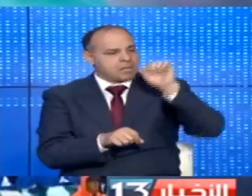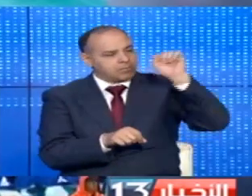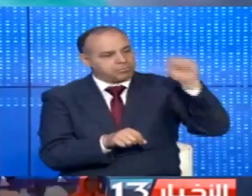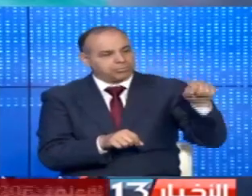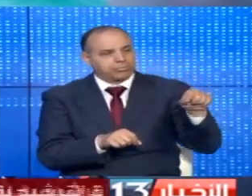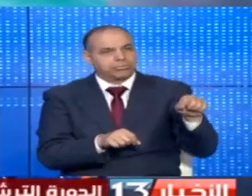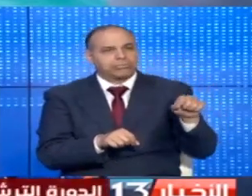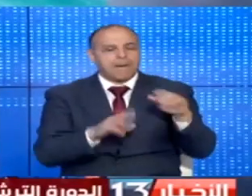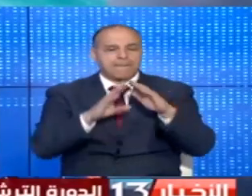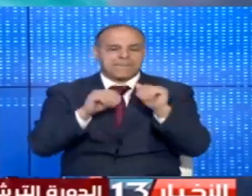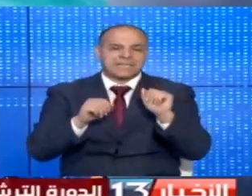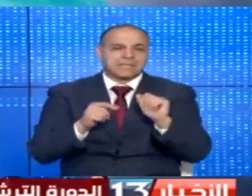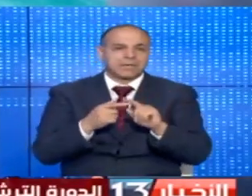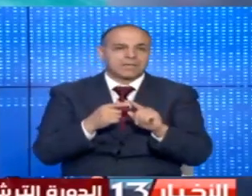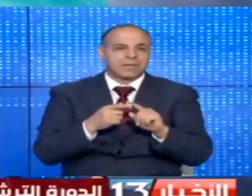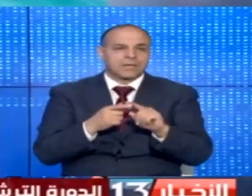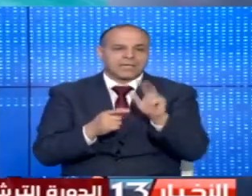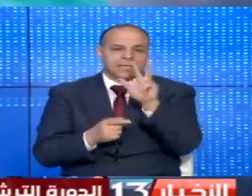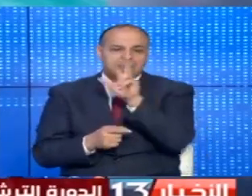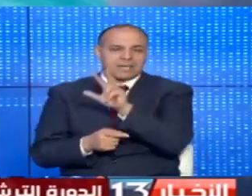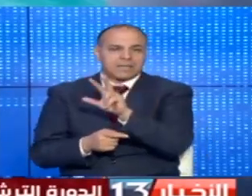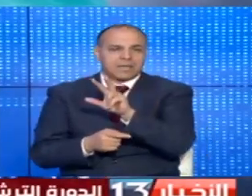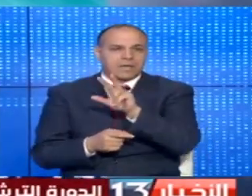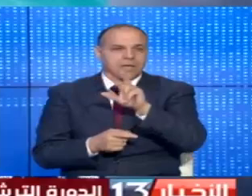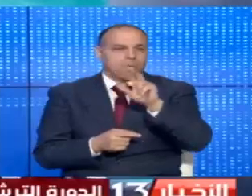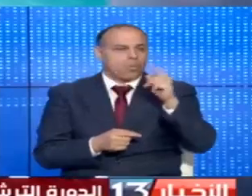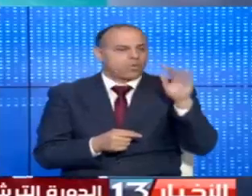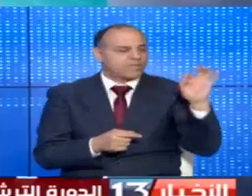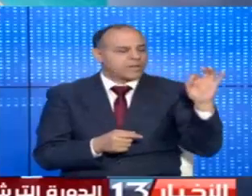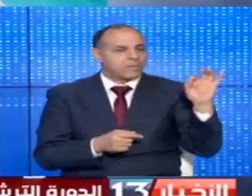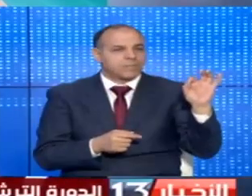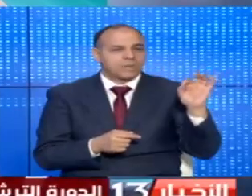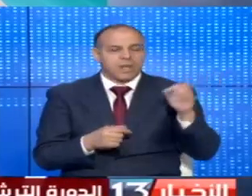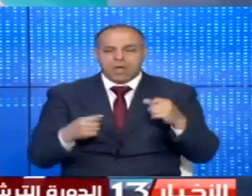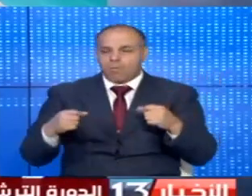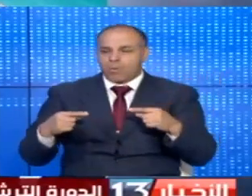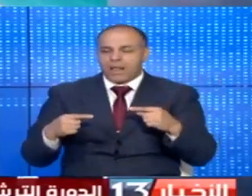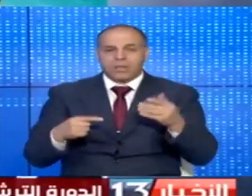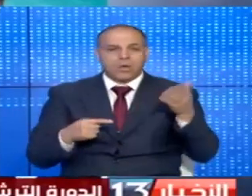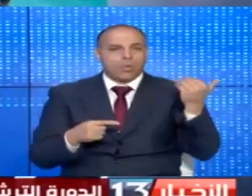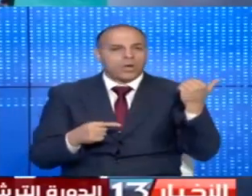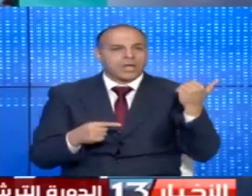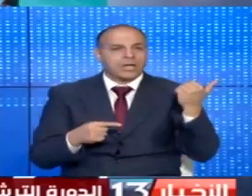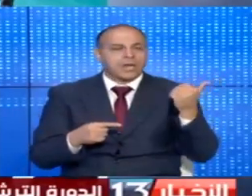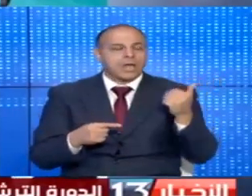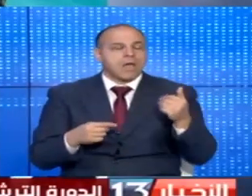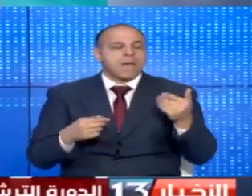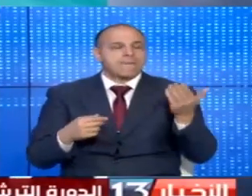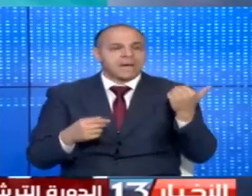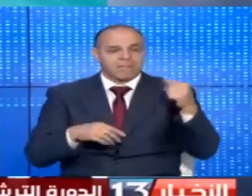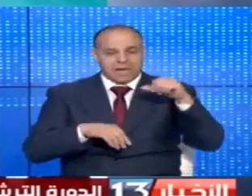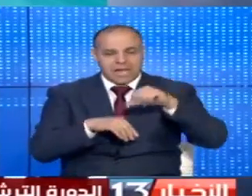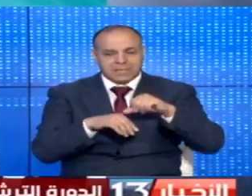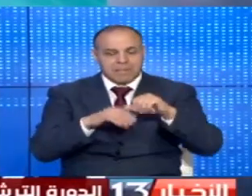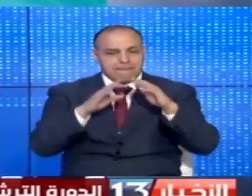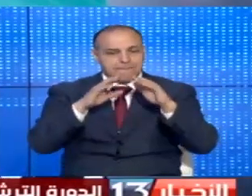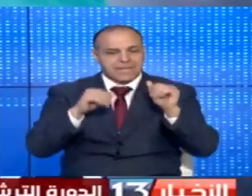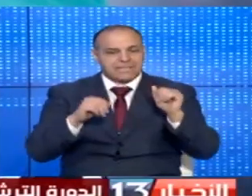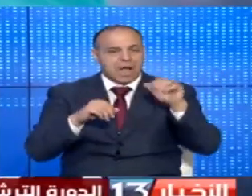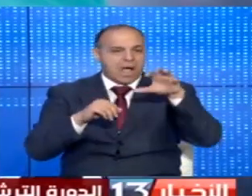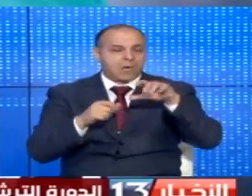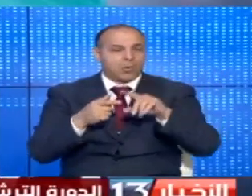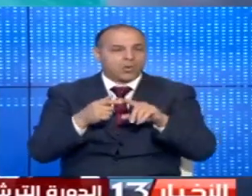على نظيره المصري بثلاثه اشواط دون مقابل في المباراه التي اقيمت بينهما في العاصمه المصريه القاهره